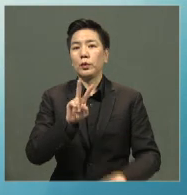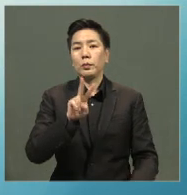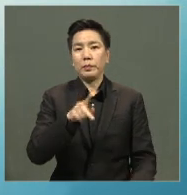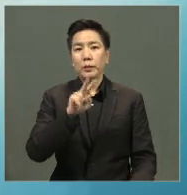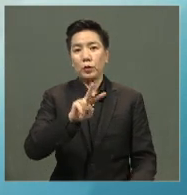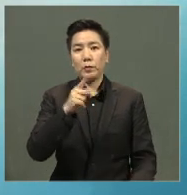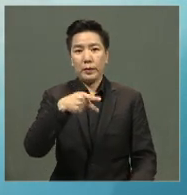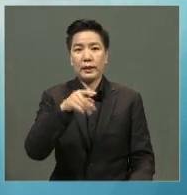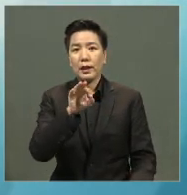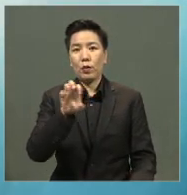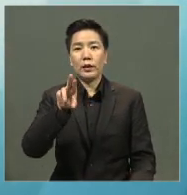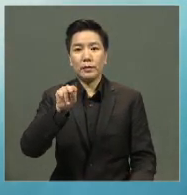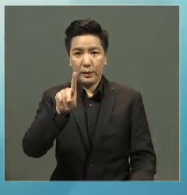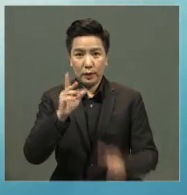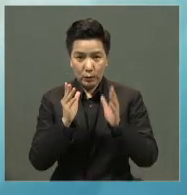2931